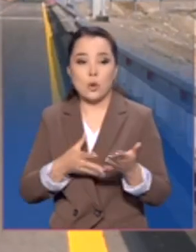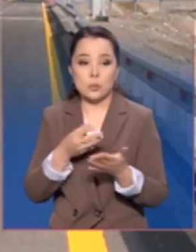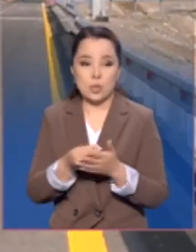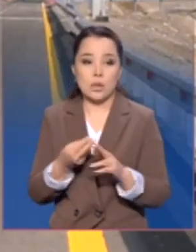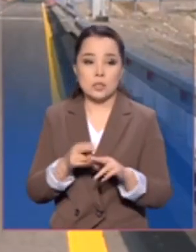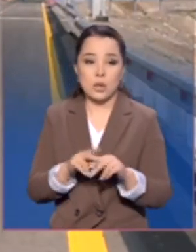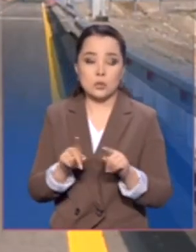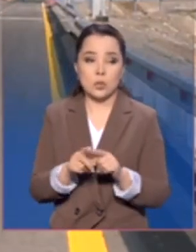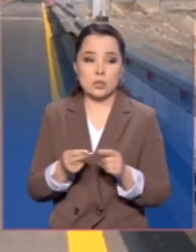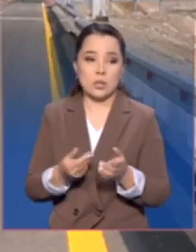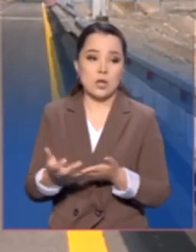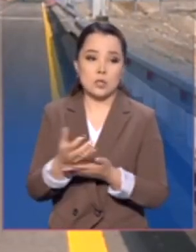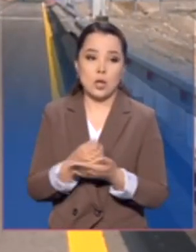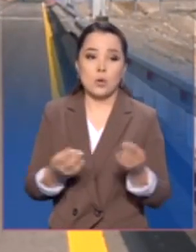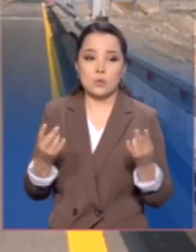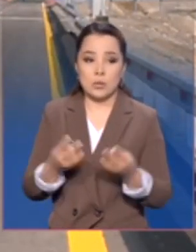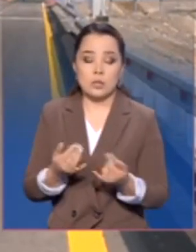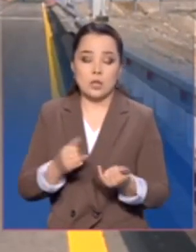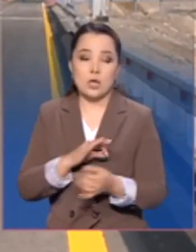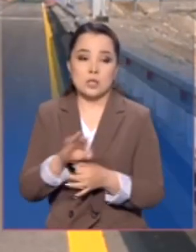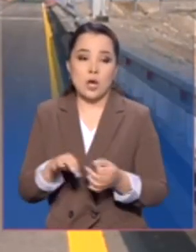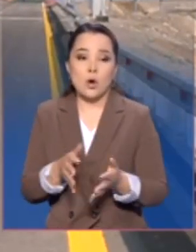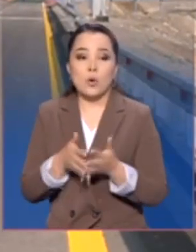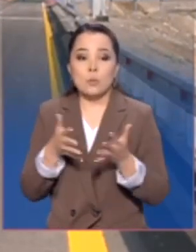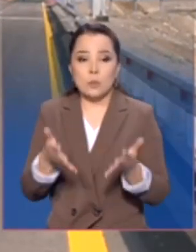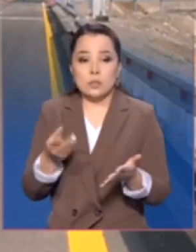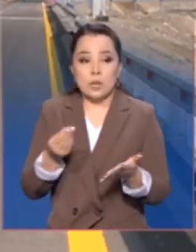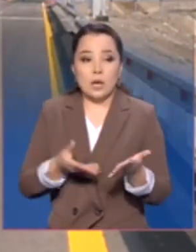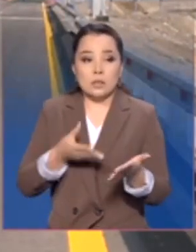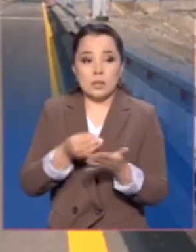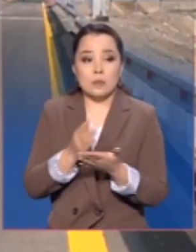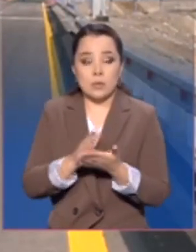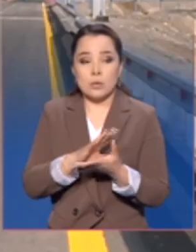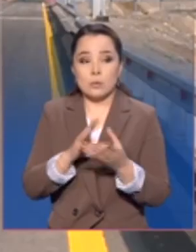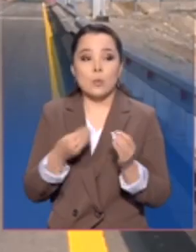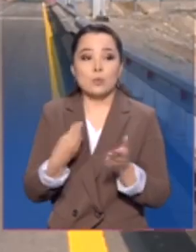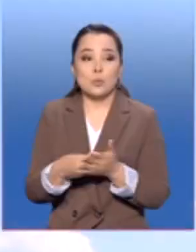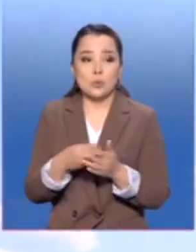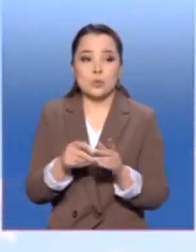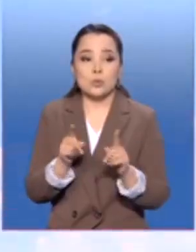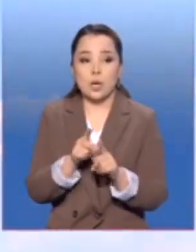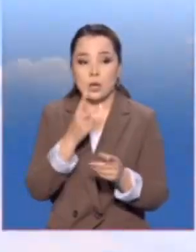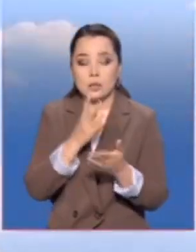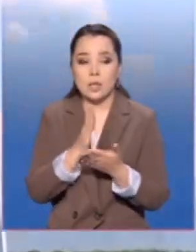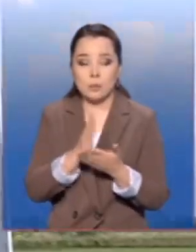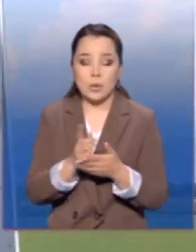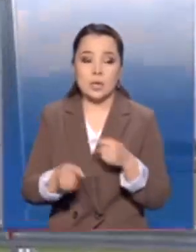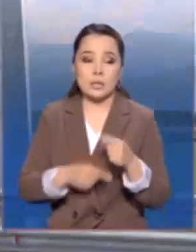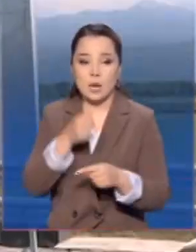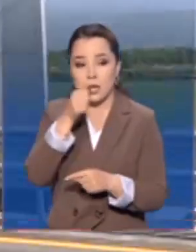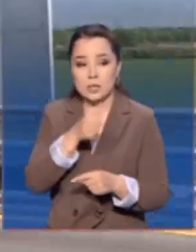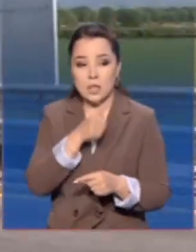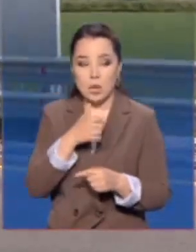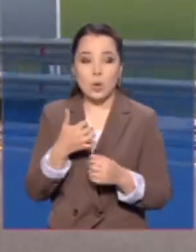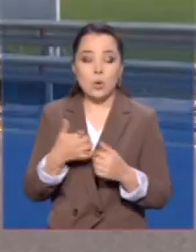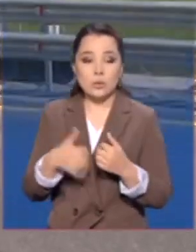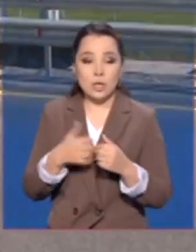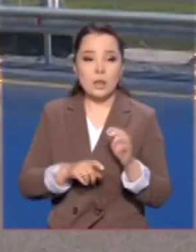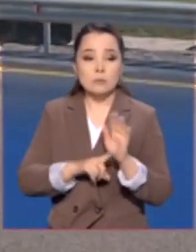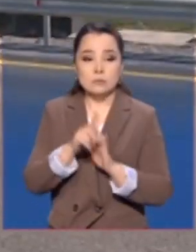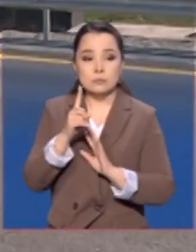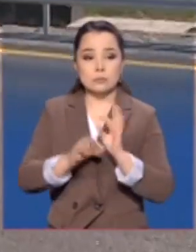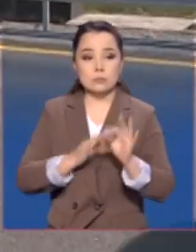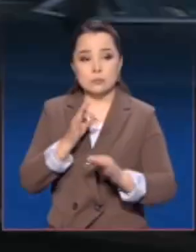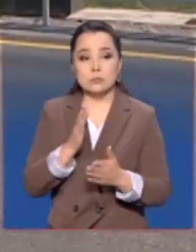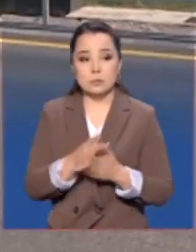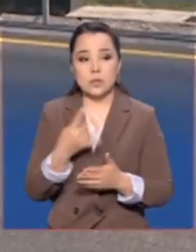жинауымыз керек. Одан артылып көп түсіп жатса мына жерде, оның бәрі бюджетке кететін болады. Осылайша келесі айдың ортасынан бастап тәулігіне